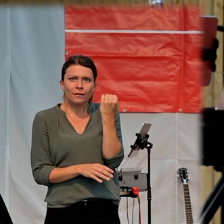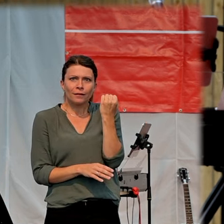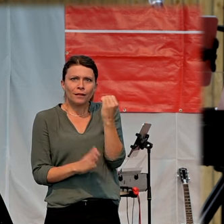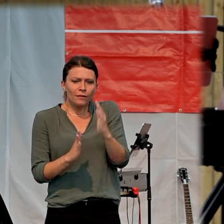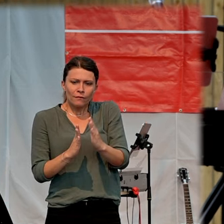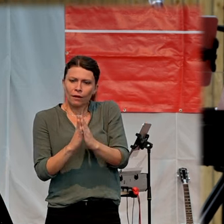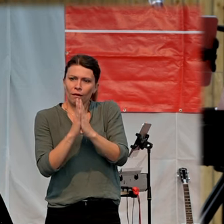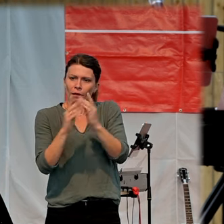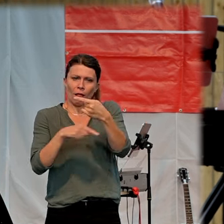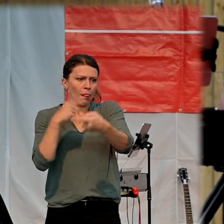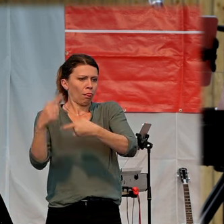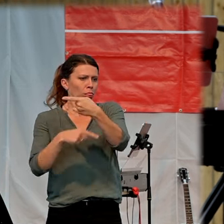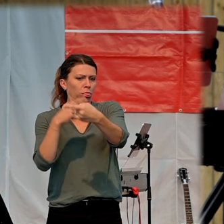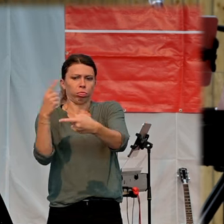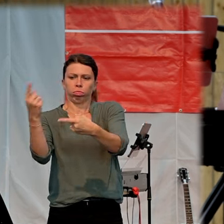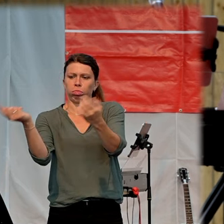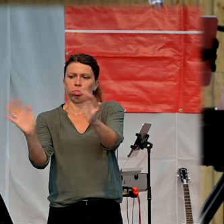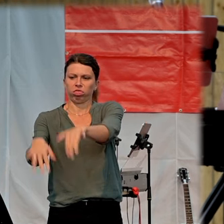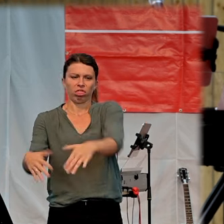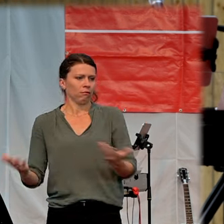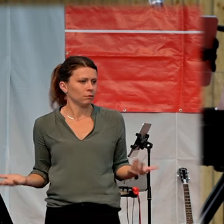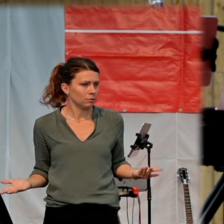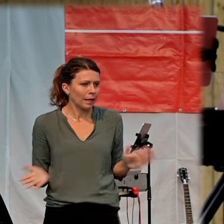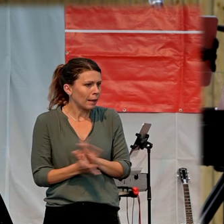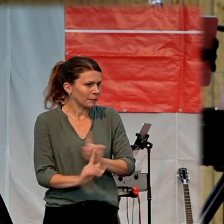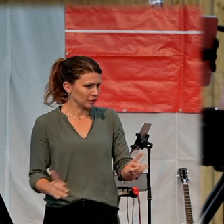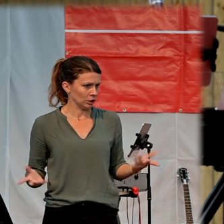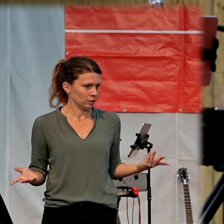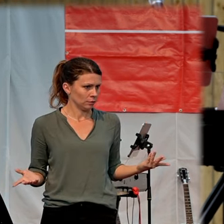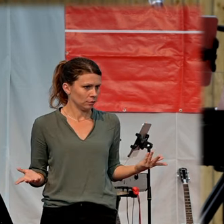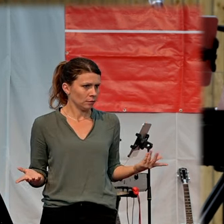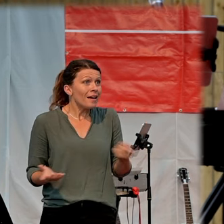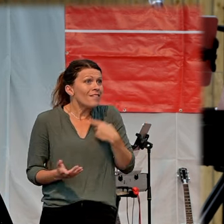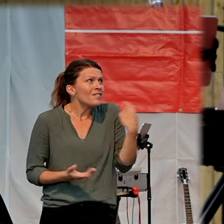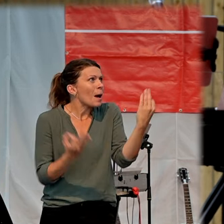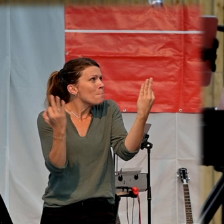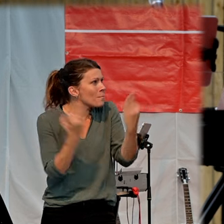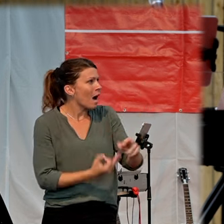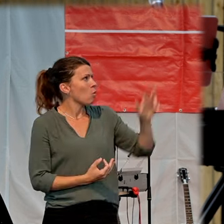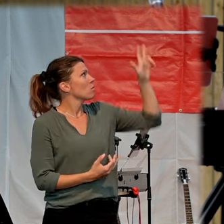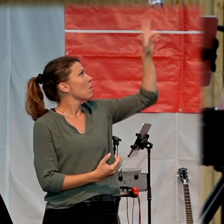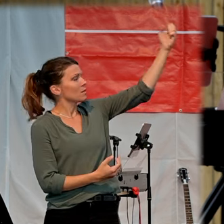nicht laufen. Und deshalb brauchen wir diese Kraft.